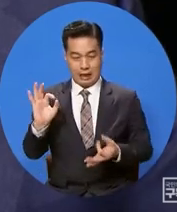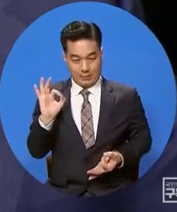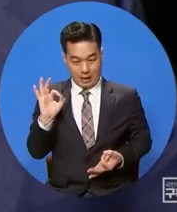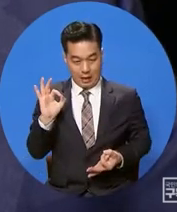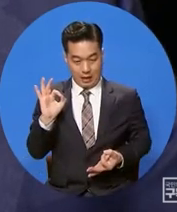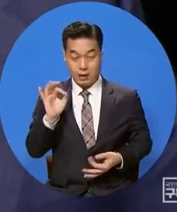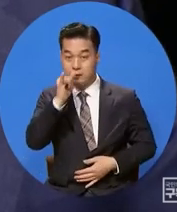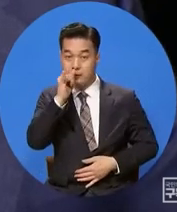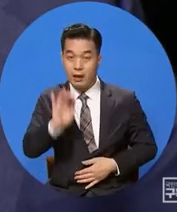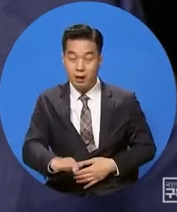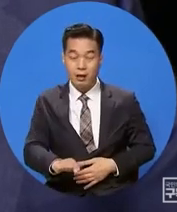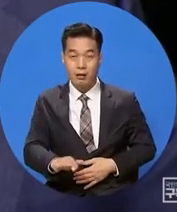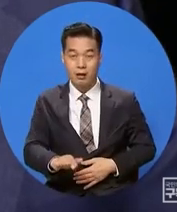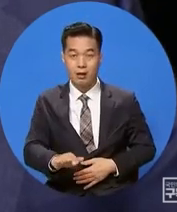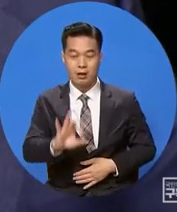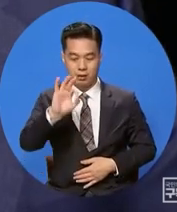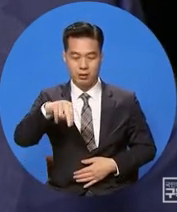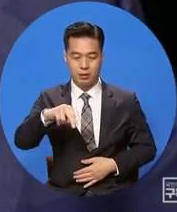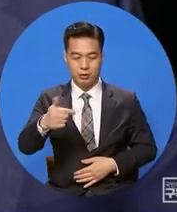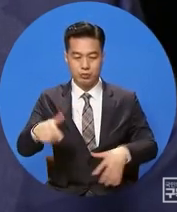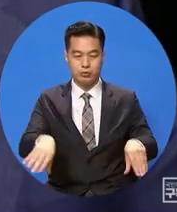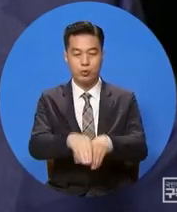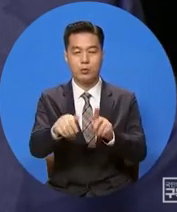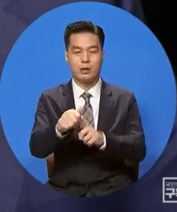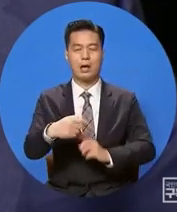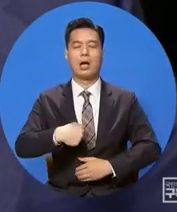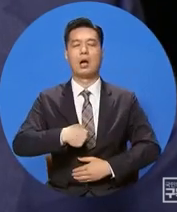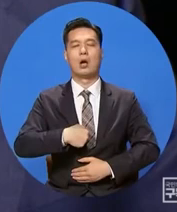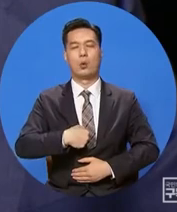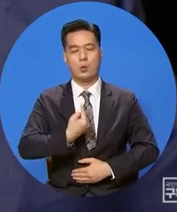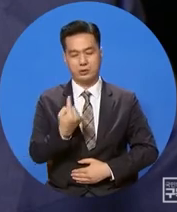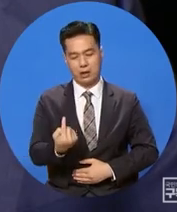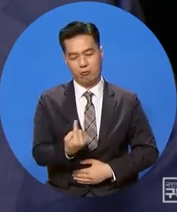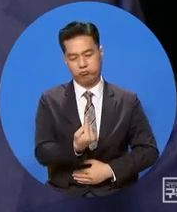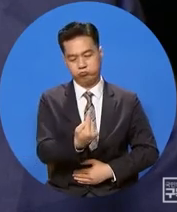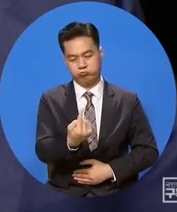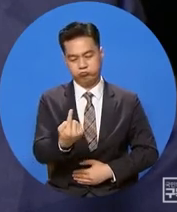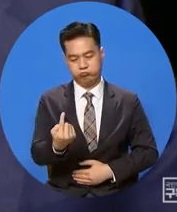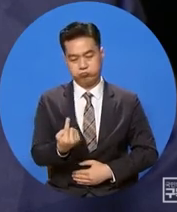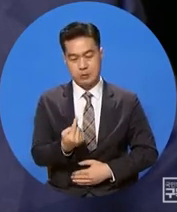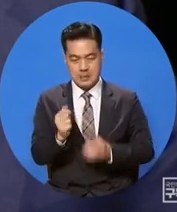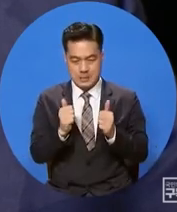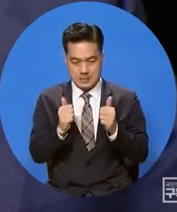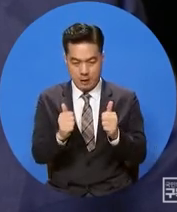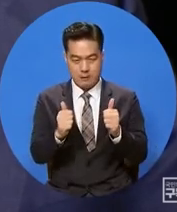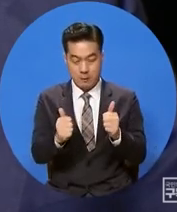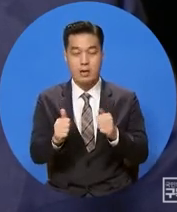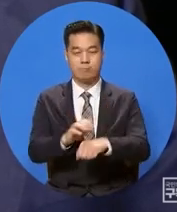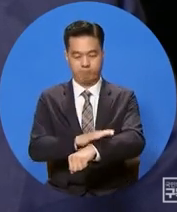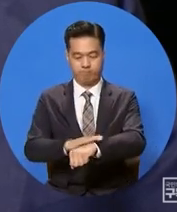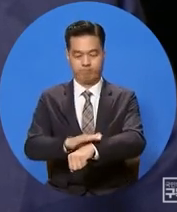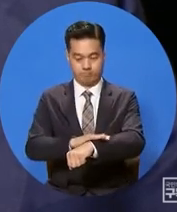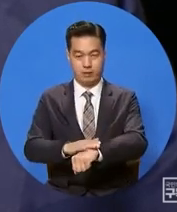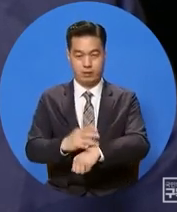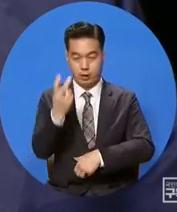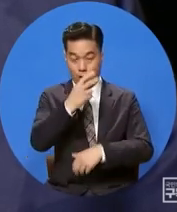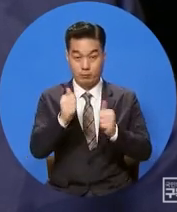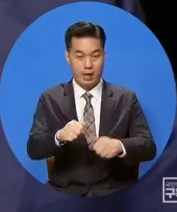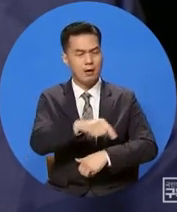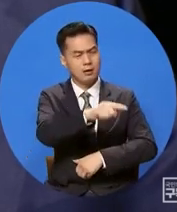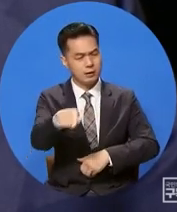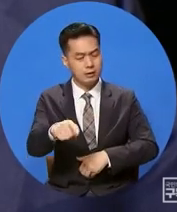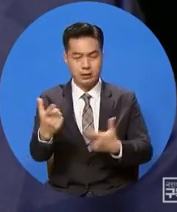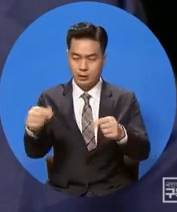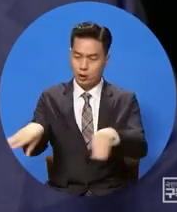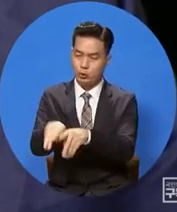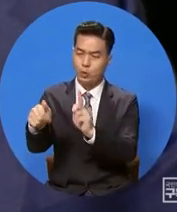있는데 우리 윤 총장 혼자 정말 외로이 열심히 투쟁한다. 검사들 너들 이런